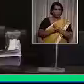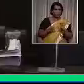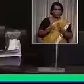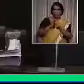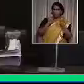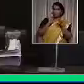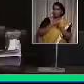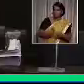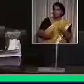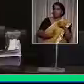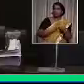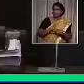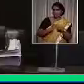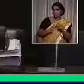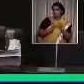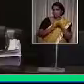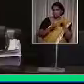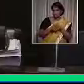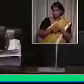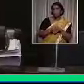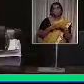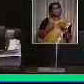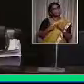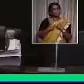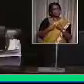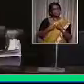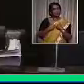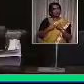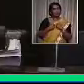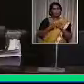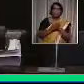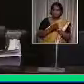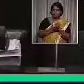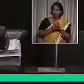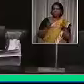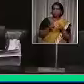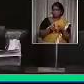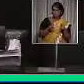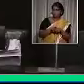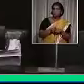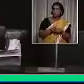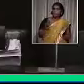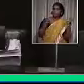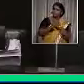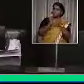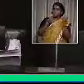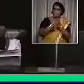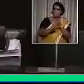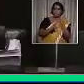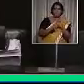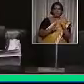வேதனைப்பட்டோம். அவரிடத்தில் எந்த அளவு அழுத்தத்தை கொடுக்க முடியுமோ அந்த அளவு அழுத்தத்தை எல்லாம் கொடுத்த பொழுதும் அந்த எரிப்பு விஷயத்திலே கடந்த ஜனாதிபதி